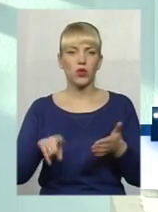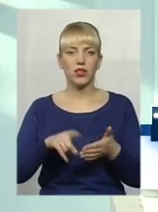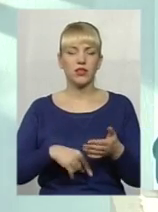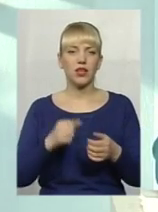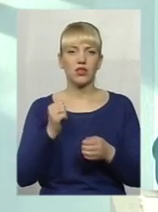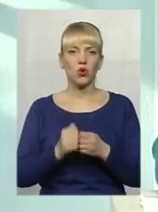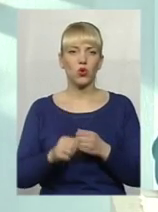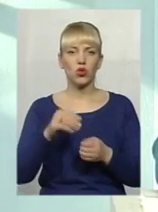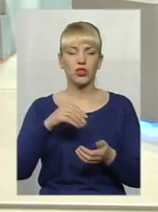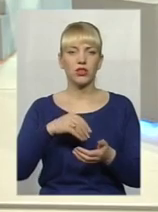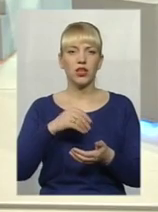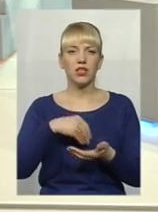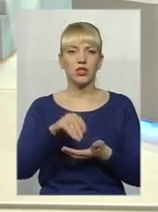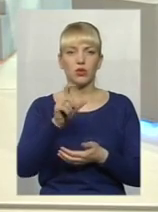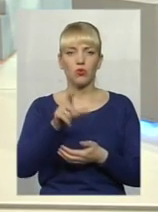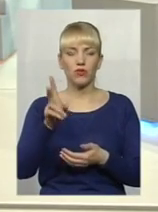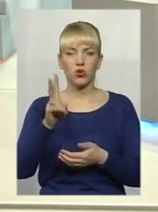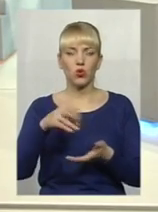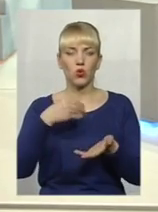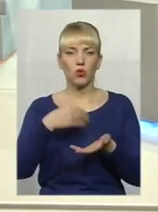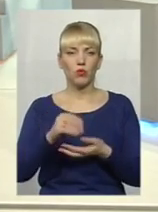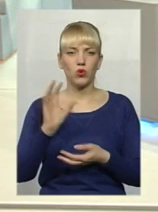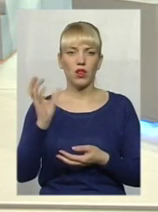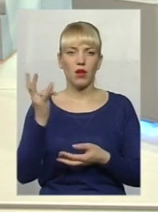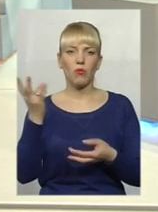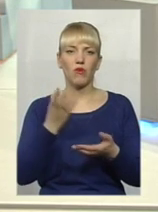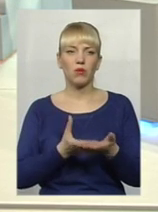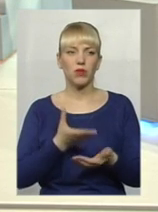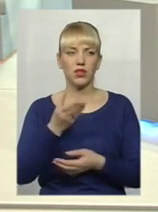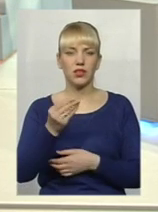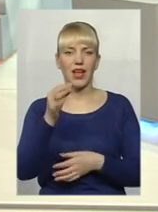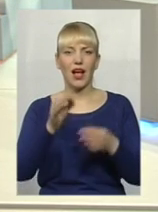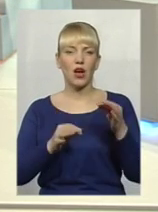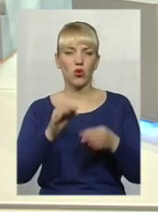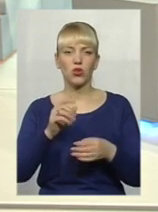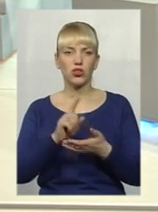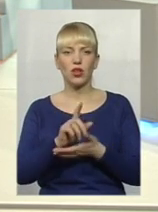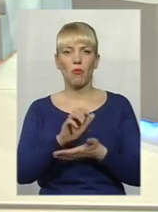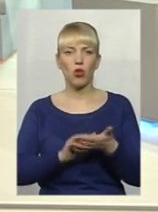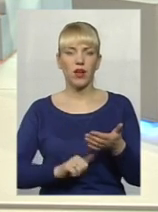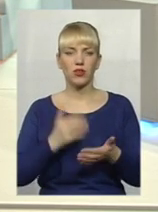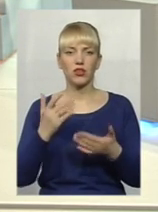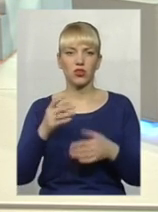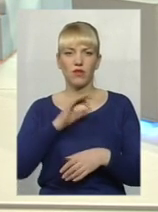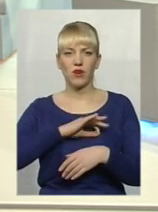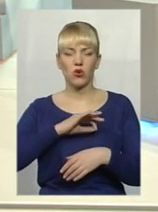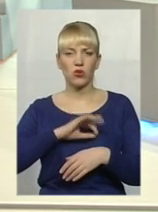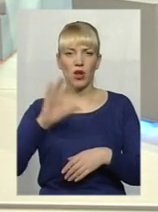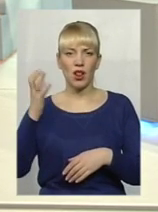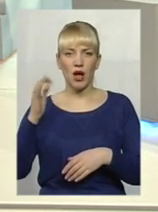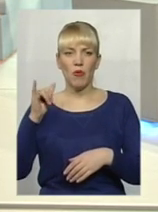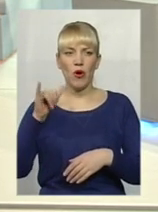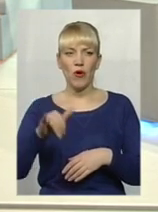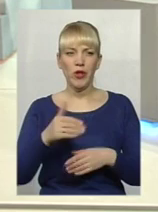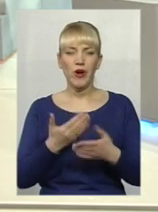кожен споживач, кожен той, хто купує лампу, він же ж має сплатити екологічний податок? Тобто, якщо він використовує і в нього получається